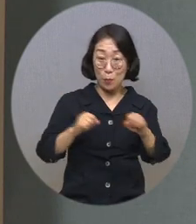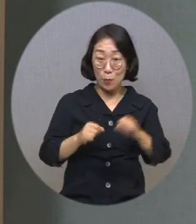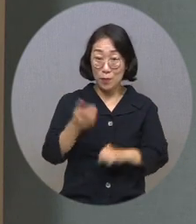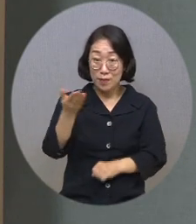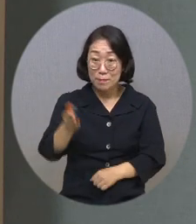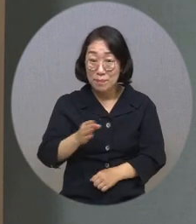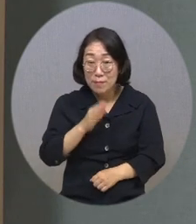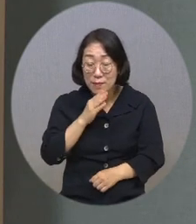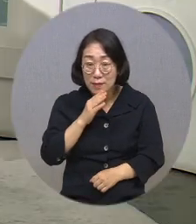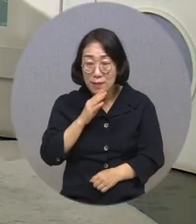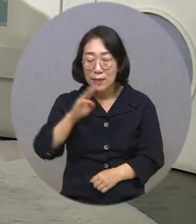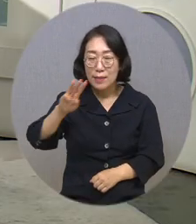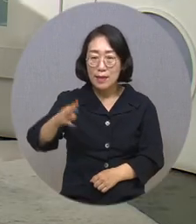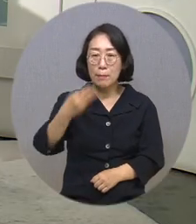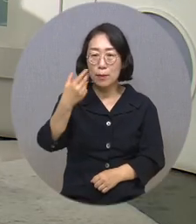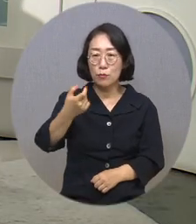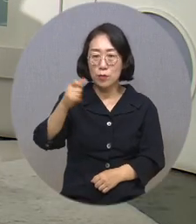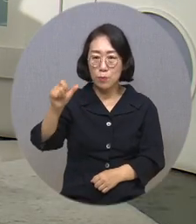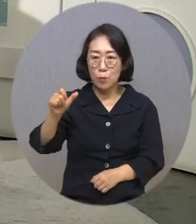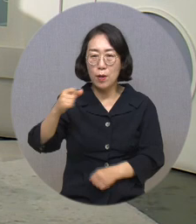그래서 365일